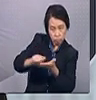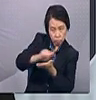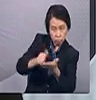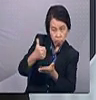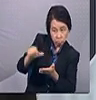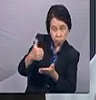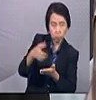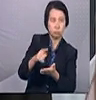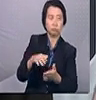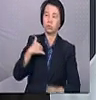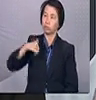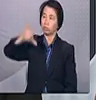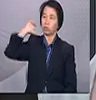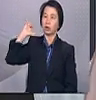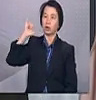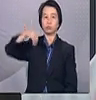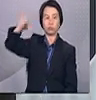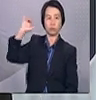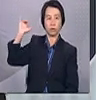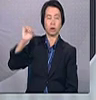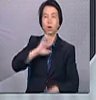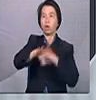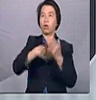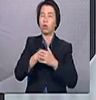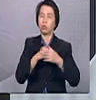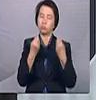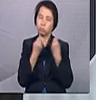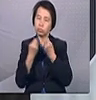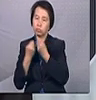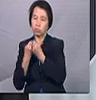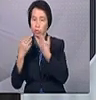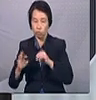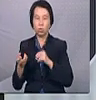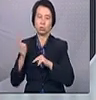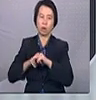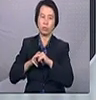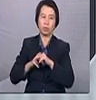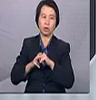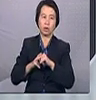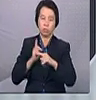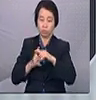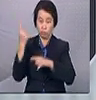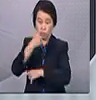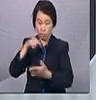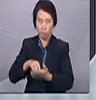kita ada total sekarang ni ialah dah meningkat, kalau campur hari ni ialah